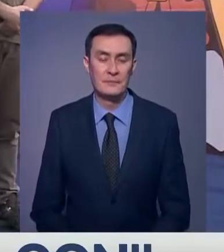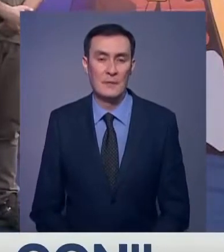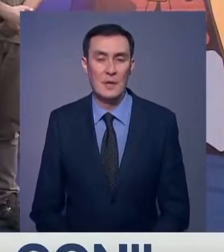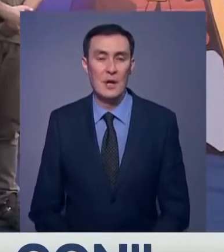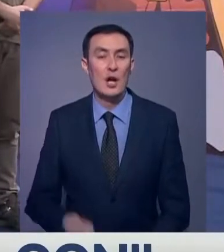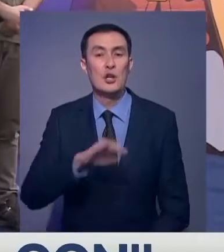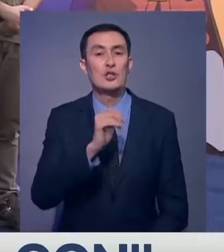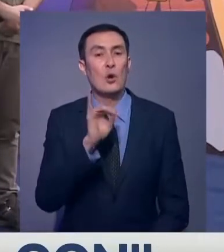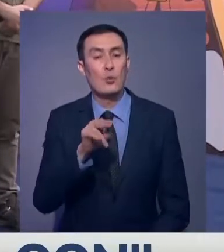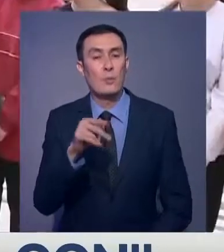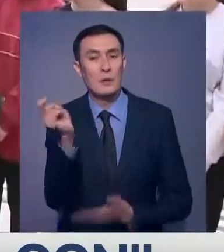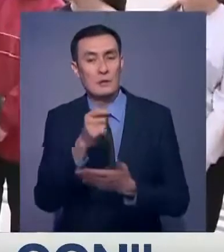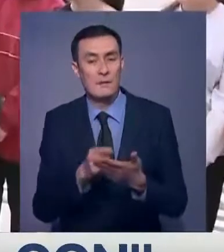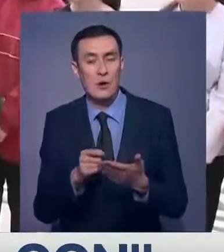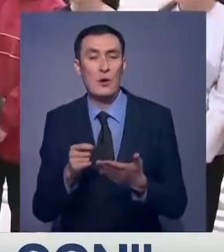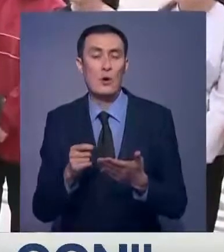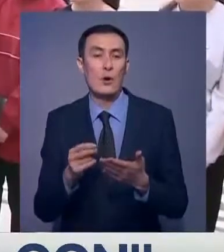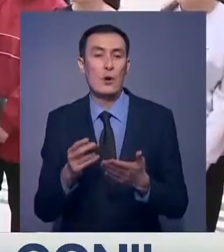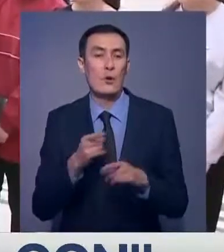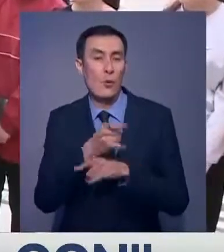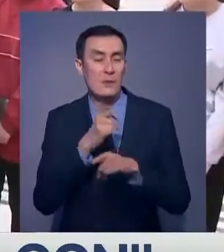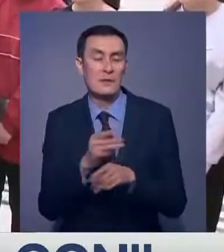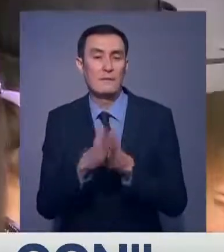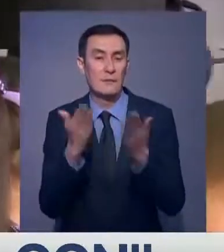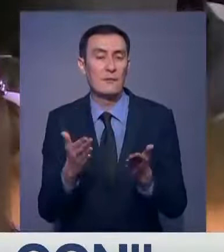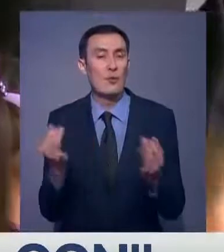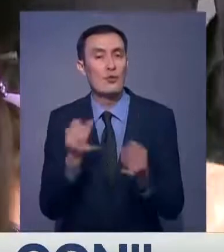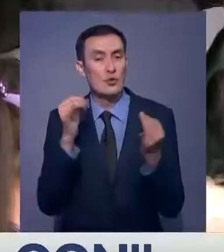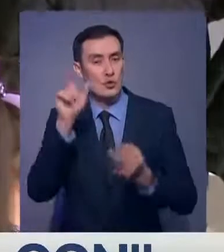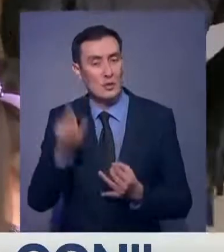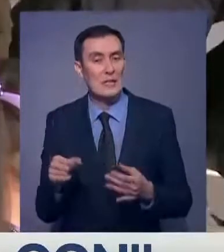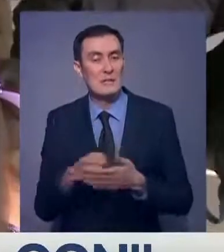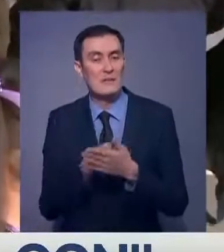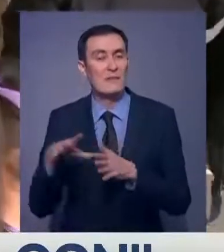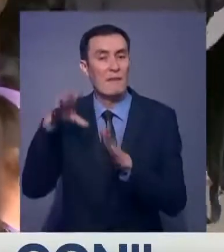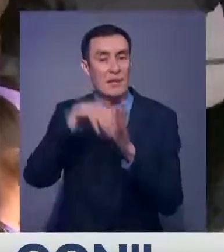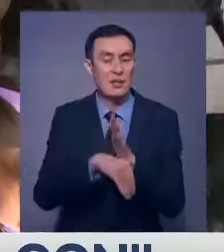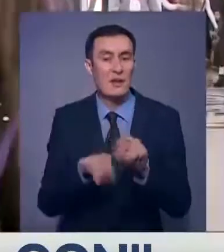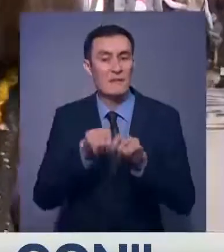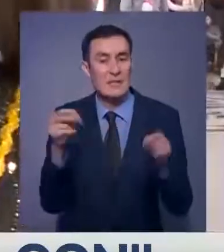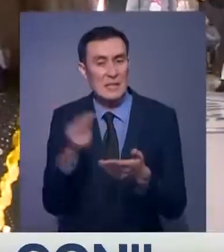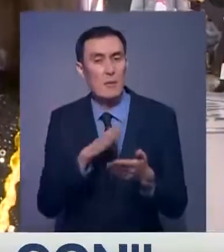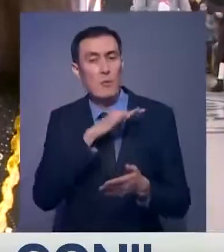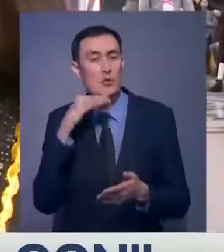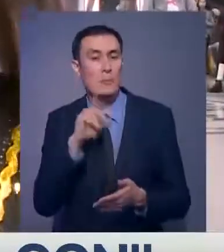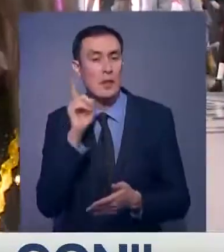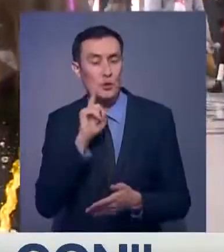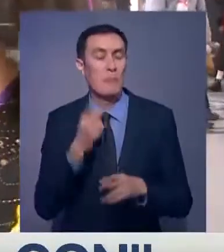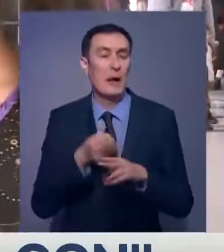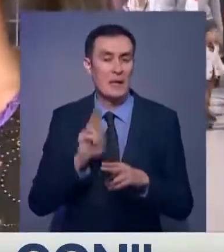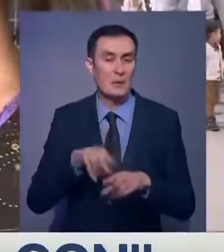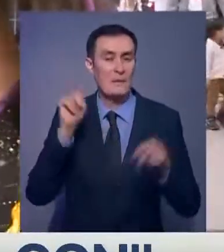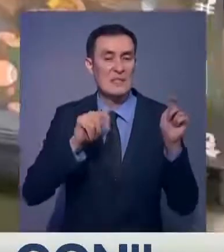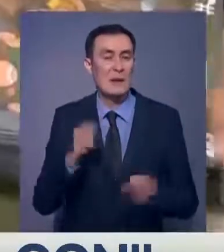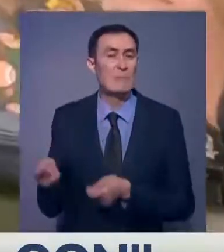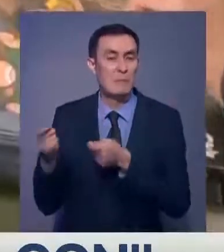Оразхан Жакуб – художник-иллюстратор комиксов на казахском языке. Натура увлеченная и стремится вовлечь в создание комиксов все больше молодежи. А потому на фестиваль